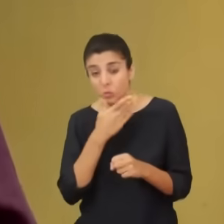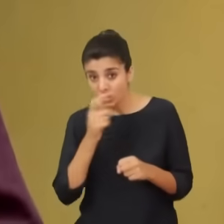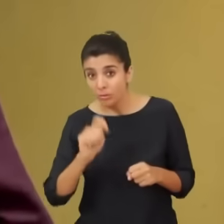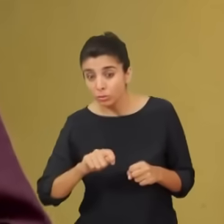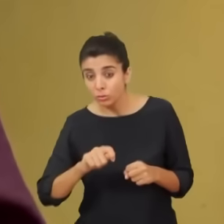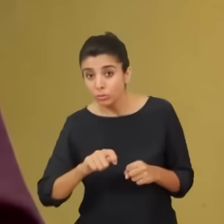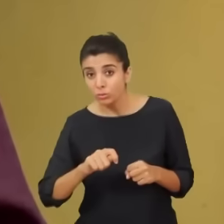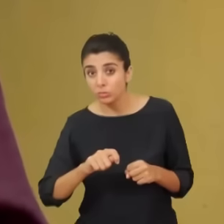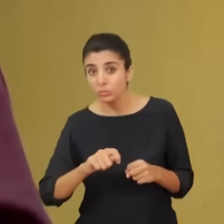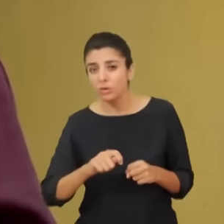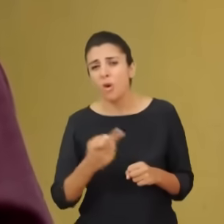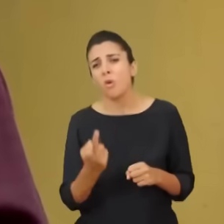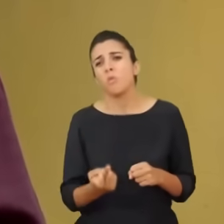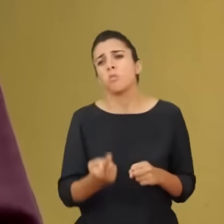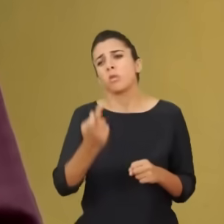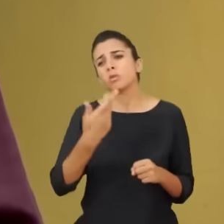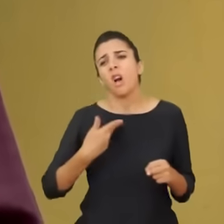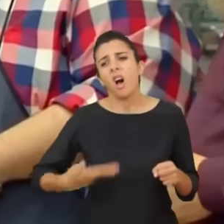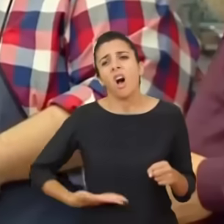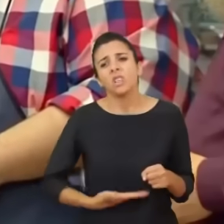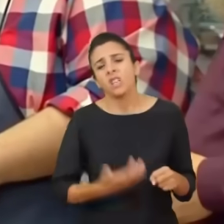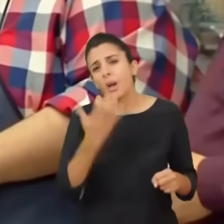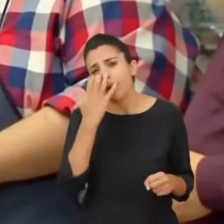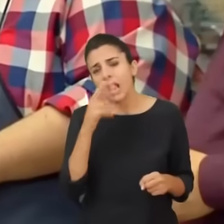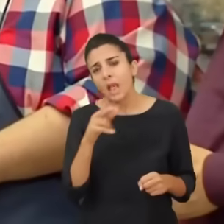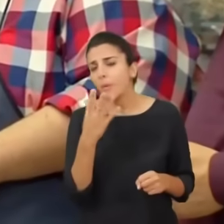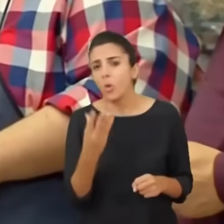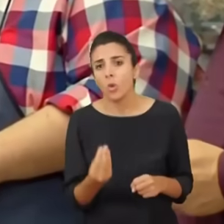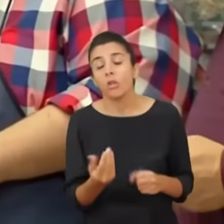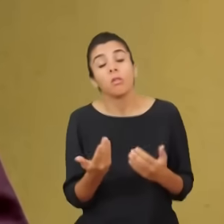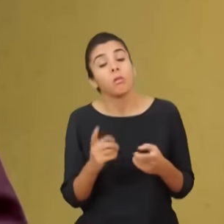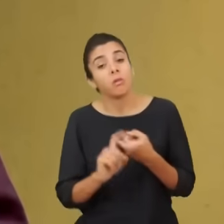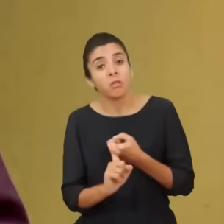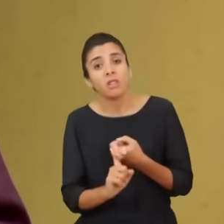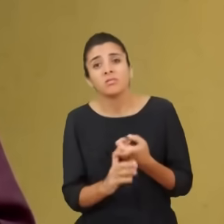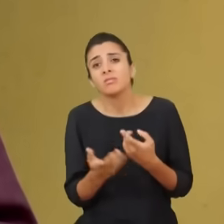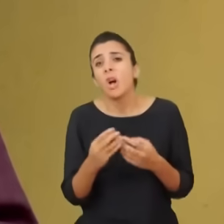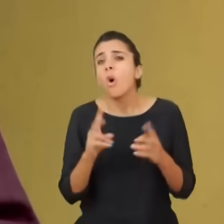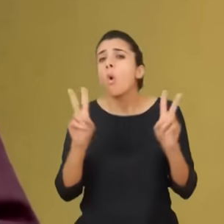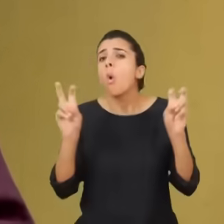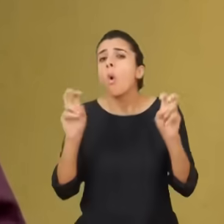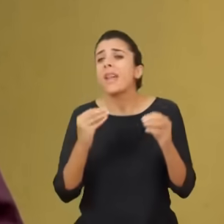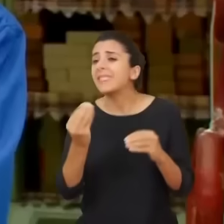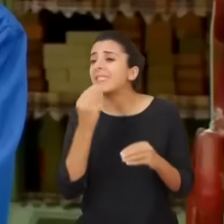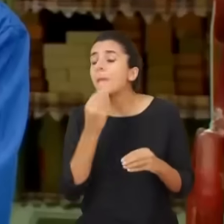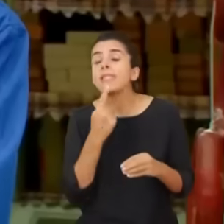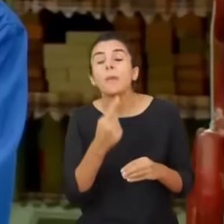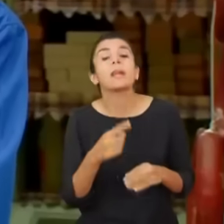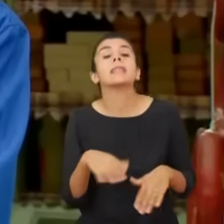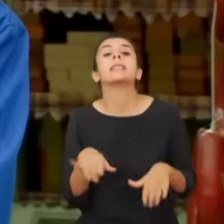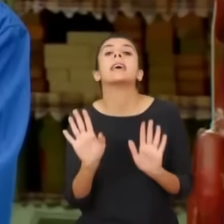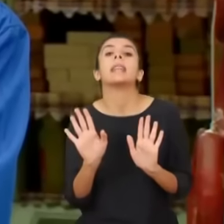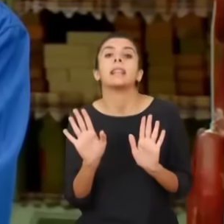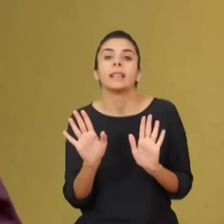tutacaksak boşu boşuna aç kalmış oluruz. Hem mesele sadece yemek değil ki.